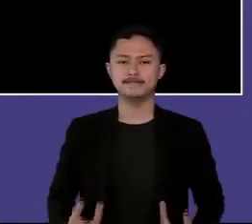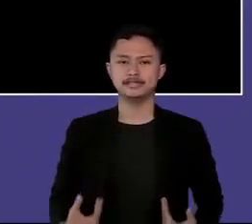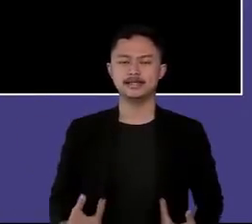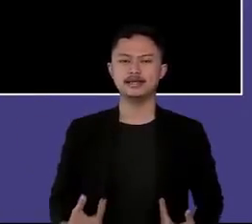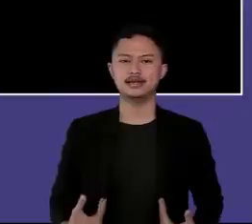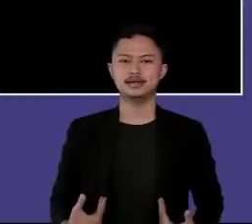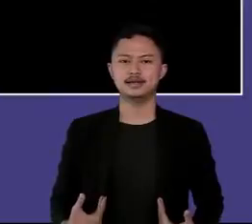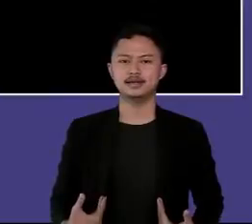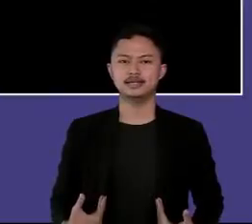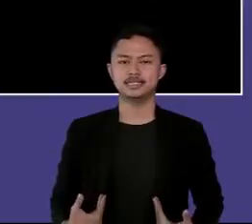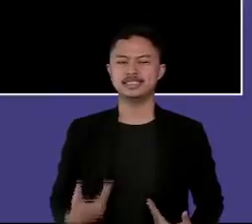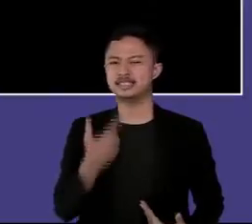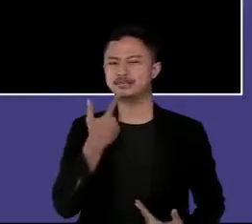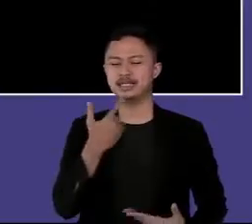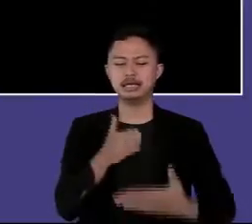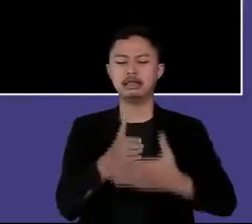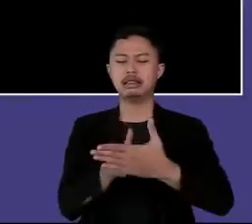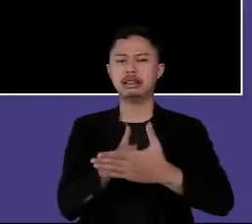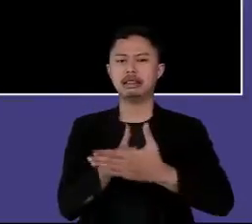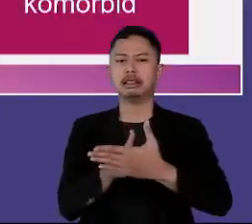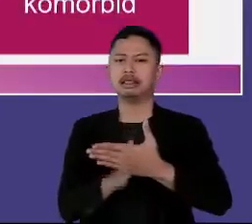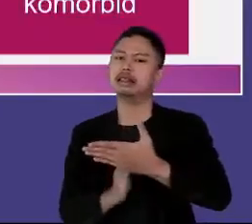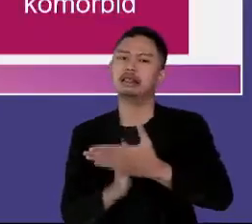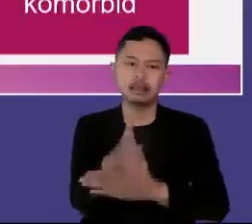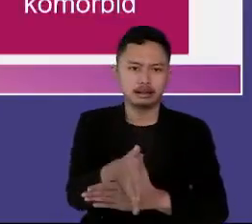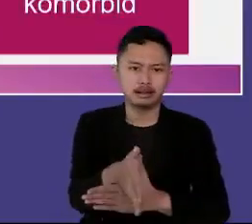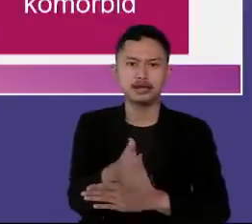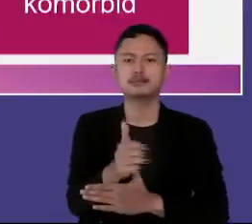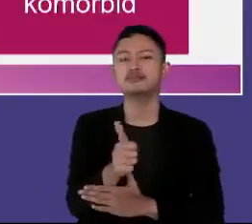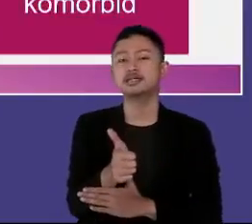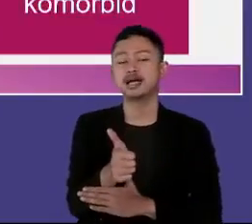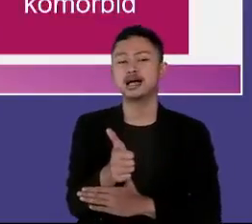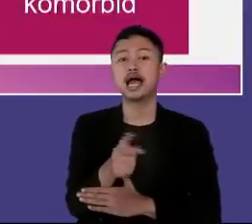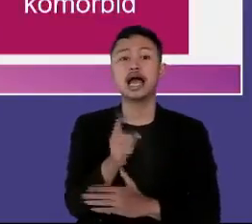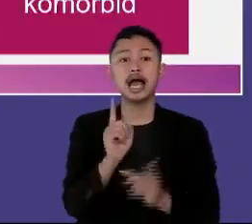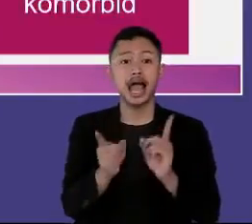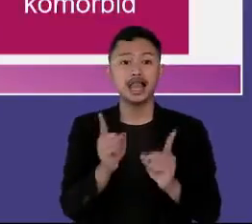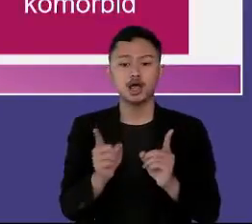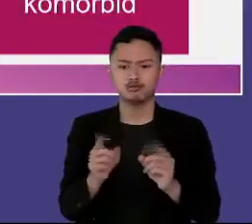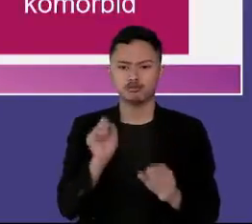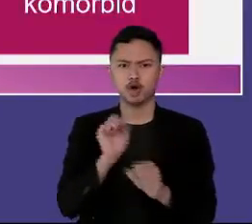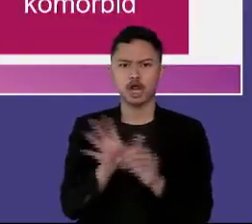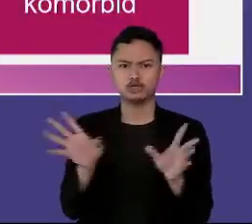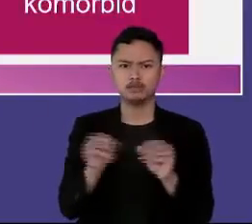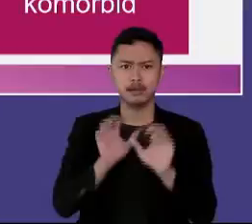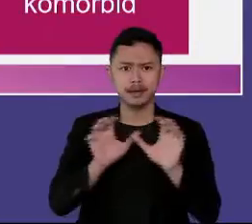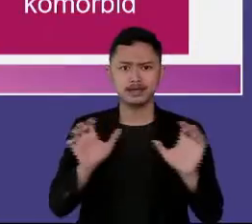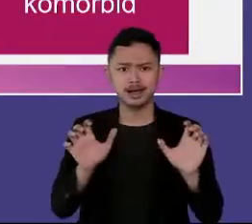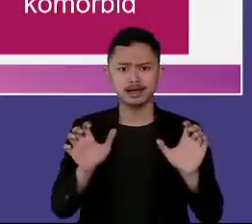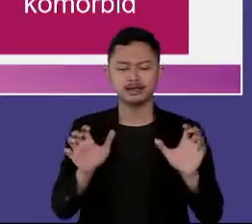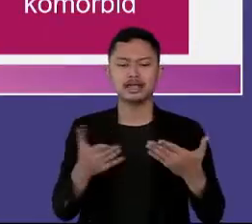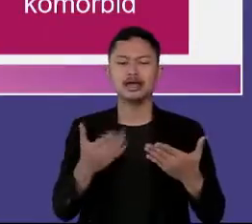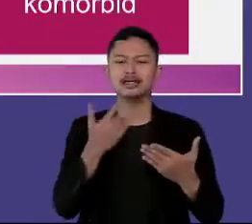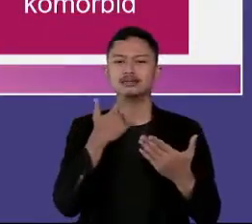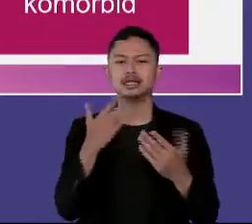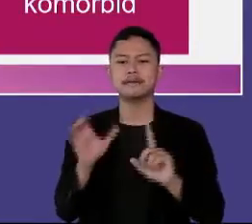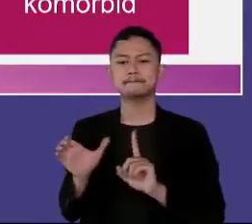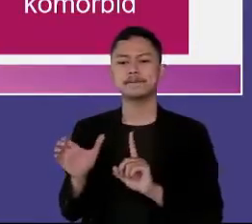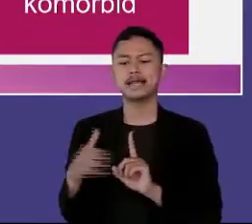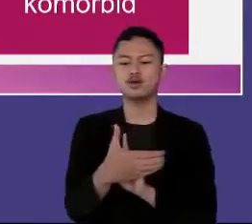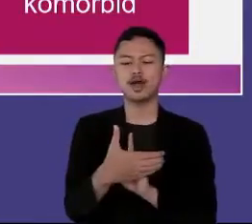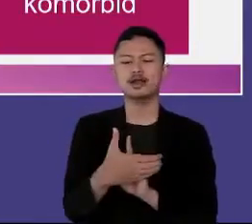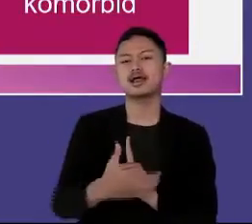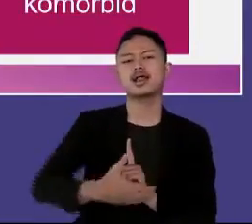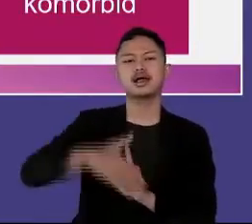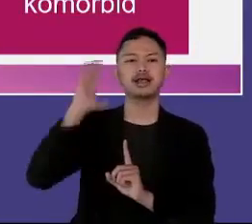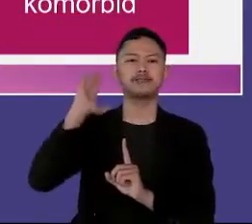pakai silat jebol ya kalau musuhnya terlalu banyak kalau virusnya terlalu banyak jadi walaupun sudah divaksin baik kepada masyarakat